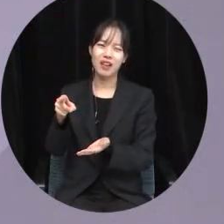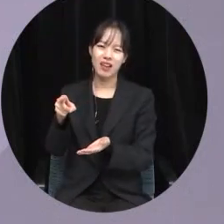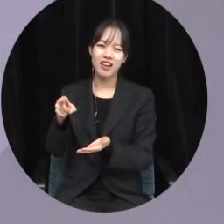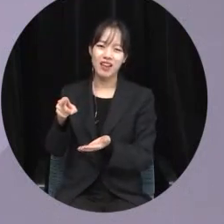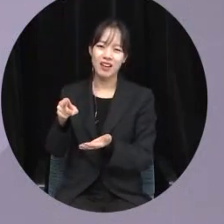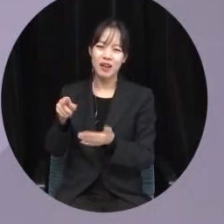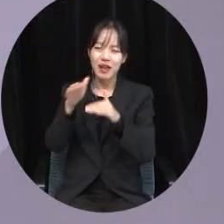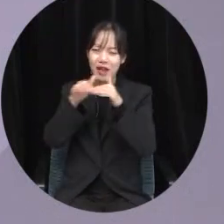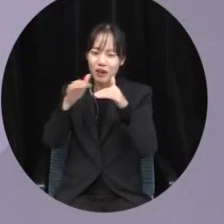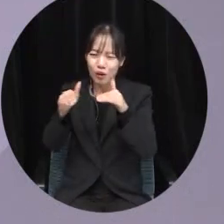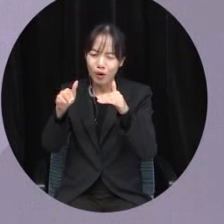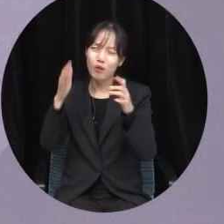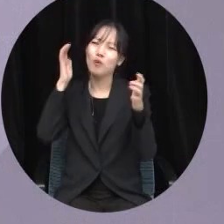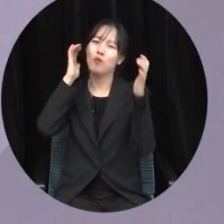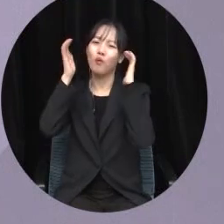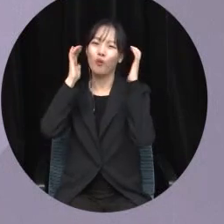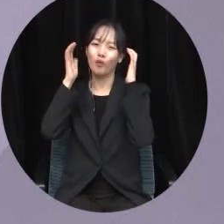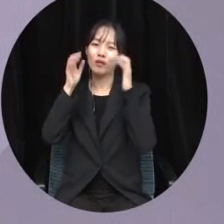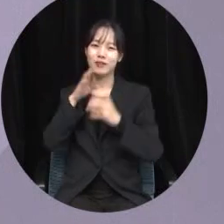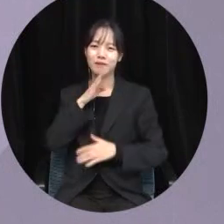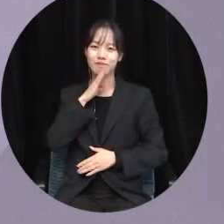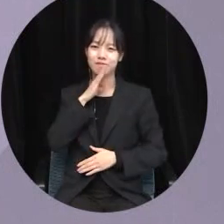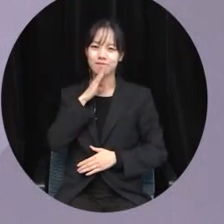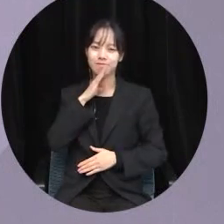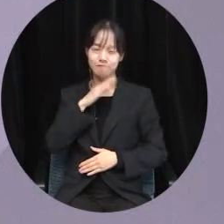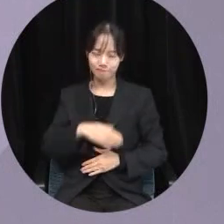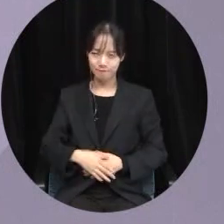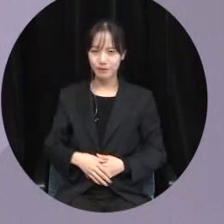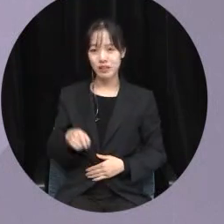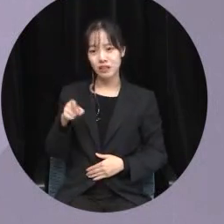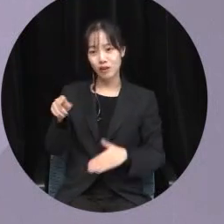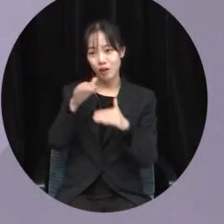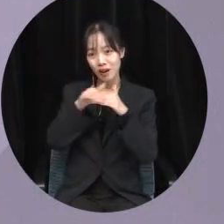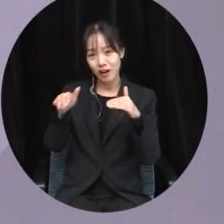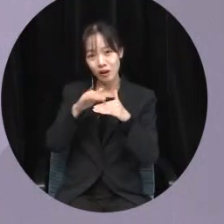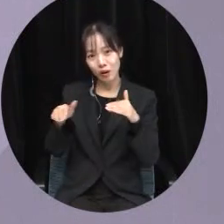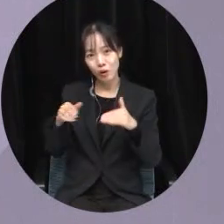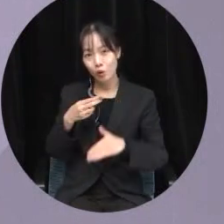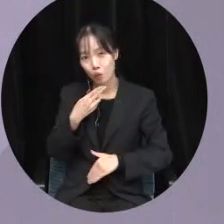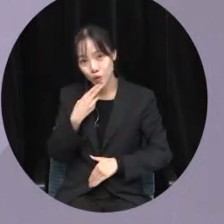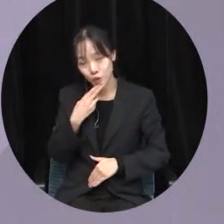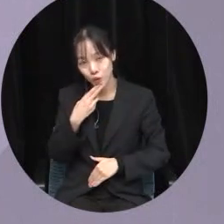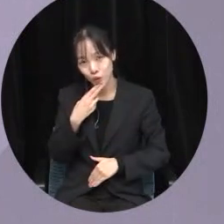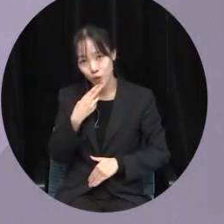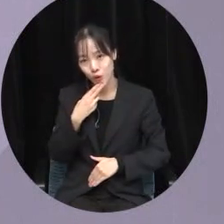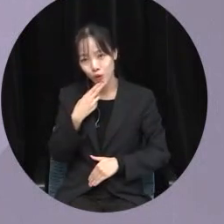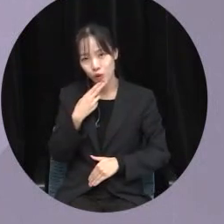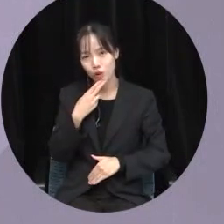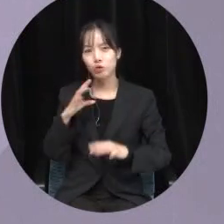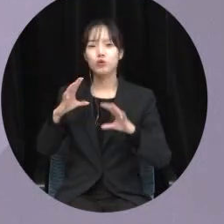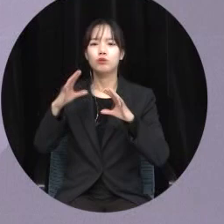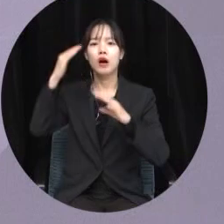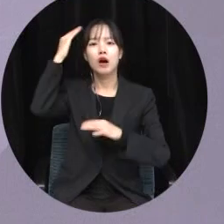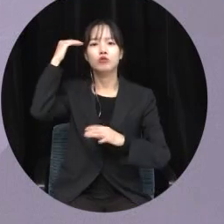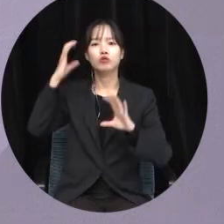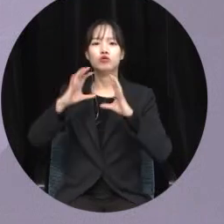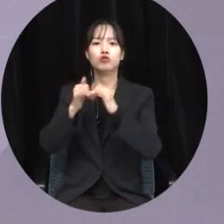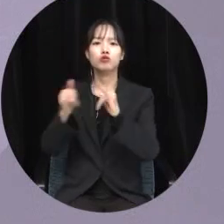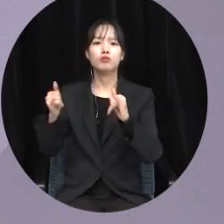해법을 필요로 합니다. 그래서 이 문제를 제대로 해결하지 않으면 대한민국이 그 국민 통합이나